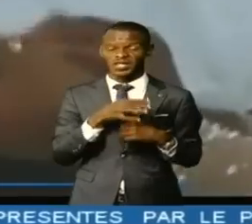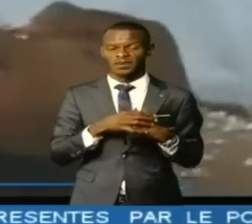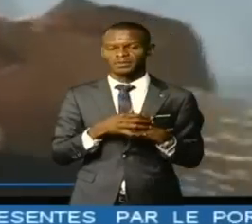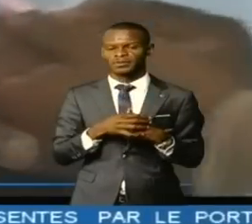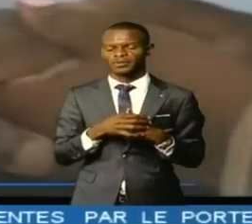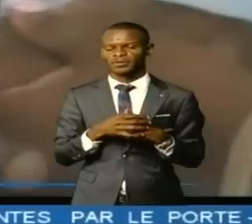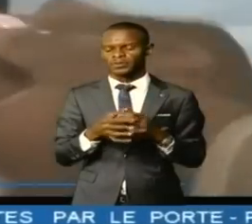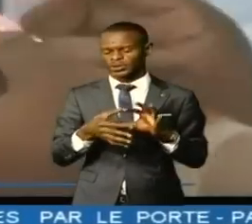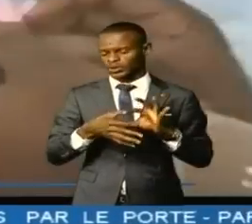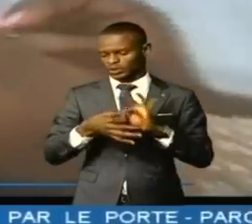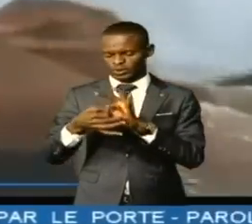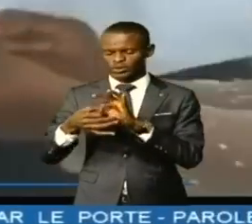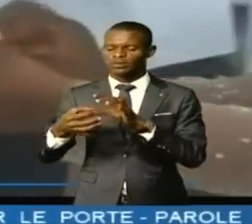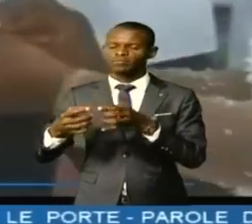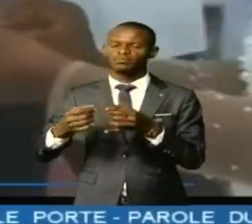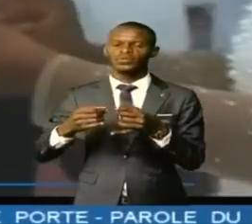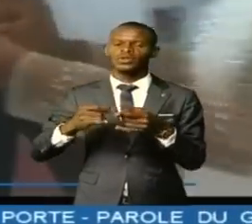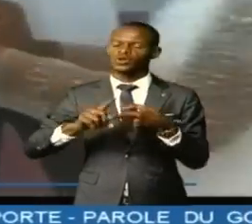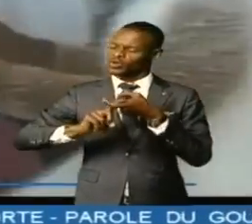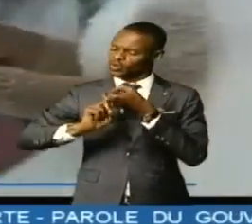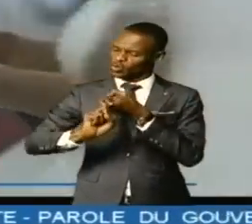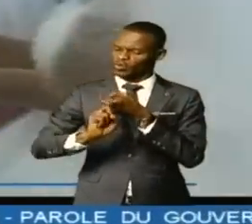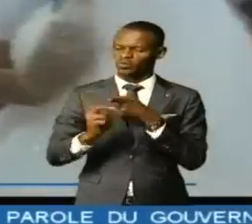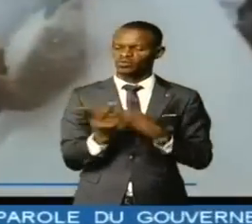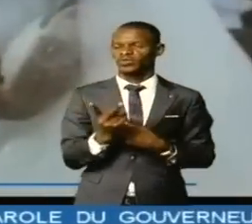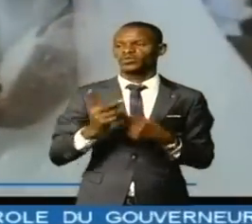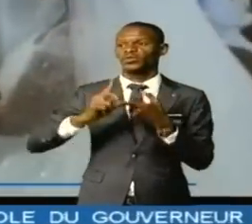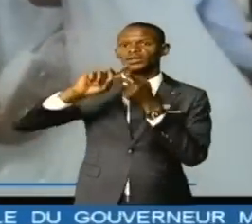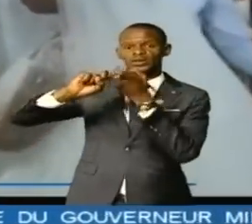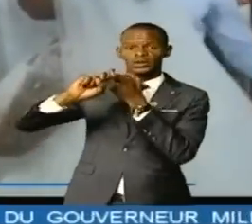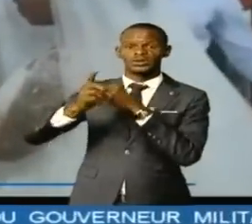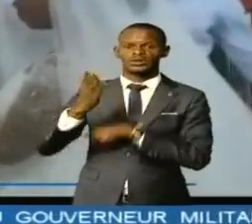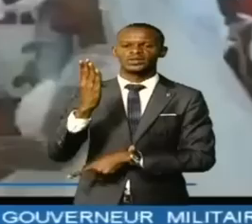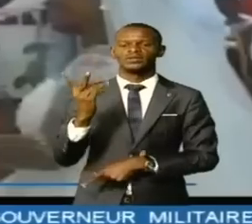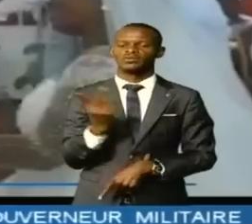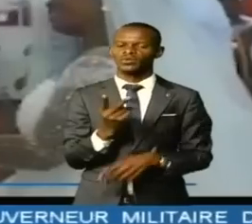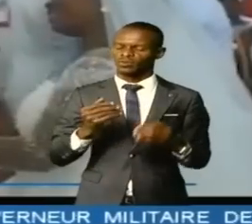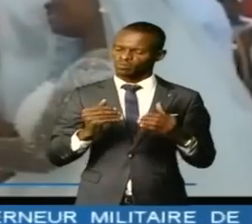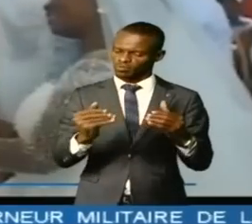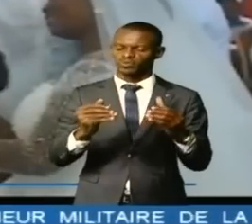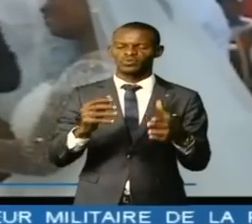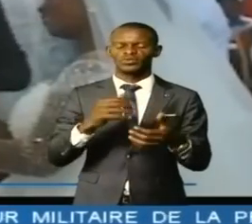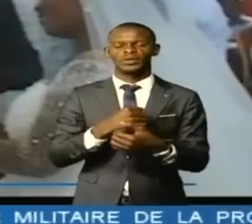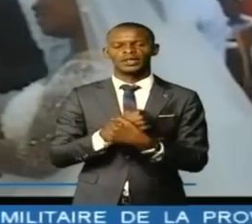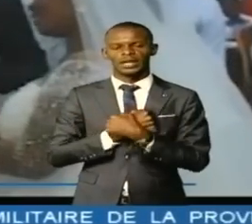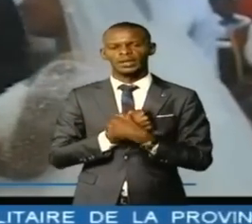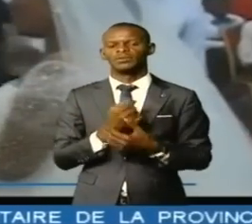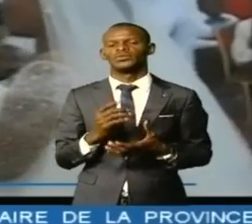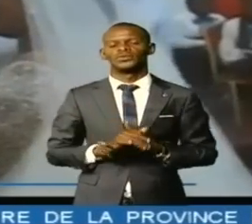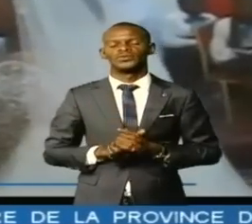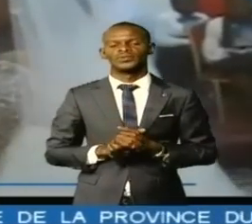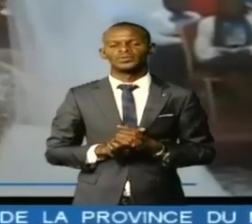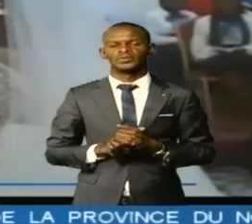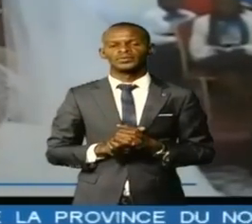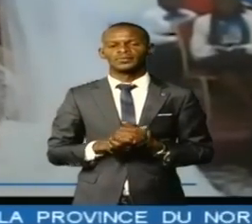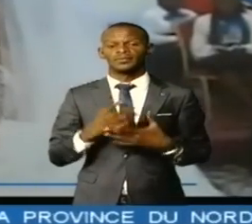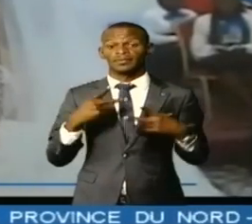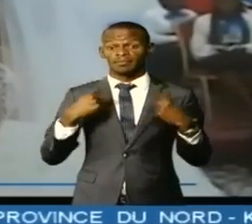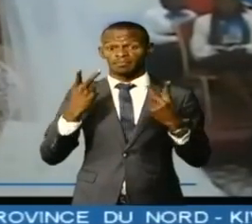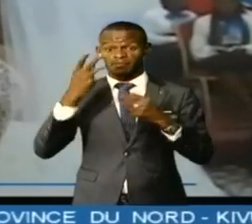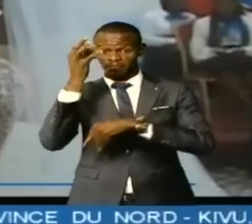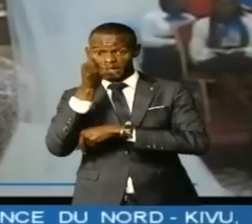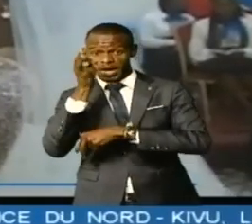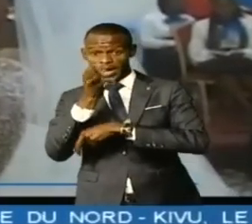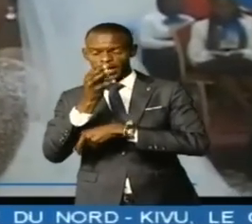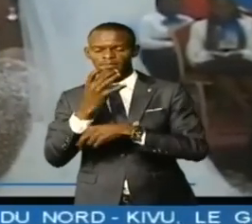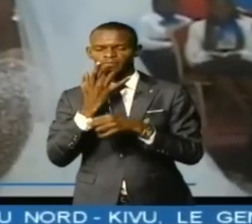la confiance et l'expérience en Dieu restent leur seul secret de réussite. L'homme de Dieu a saisi l'opportunité pour